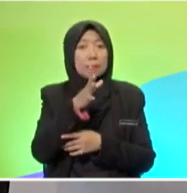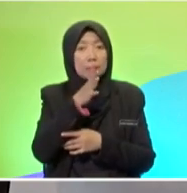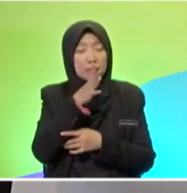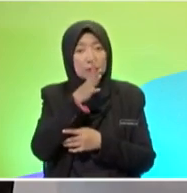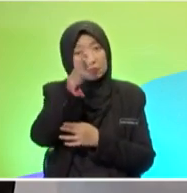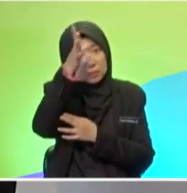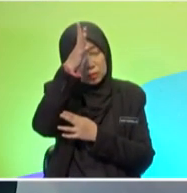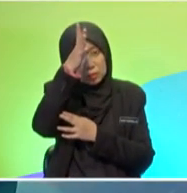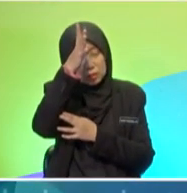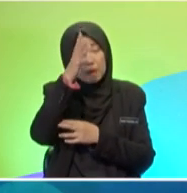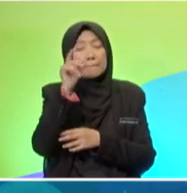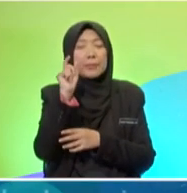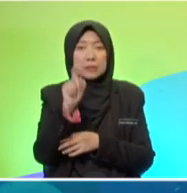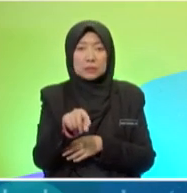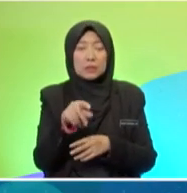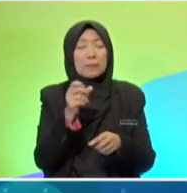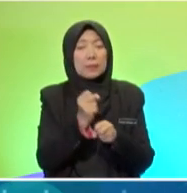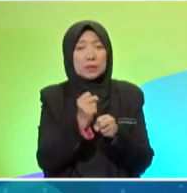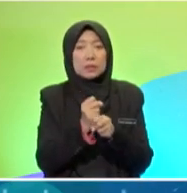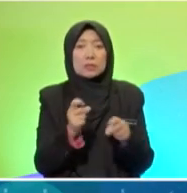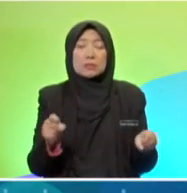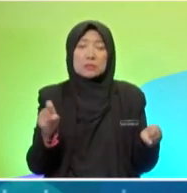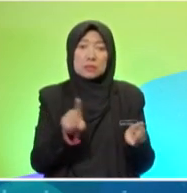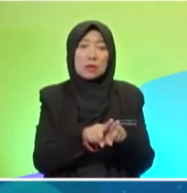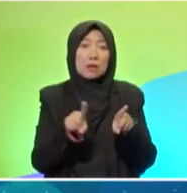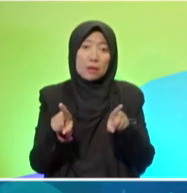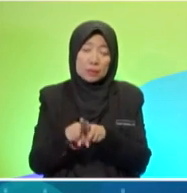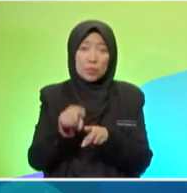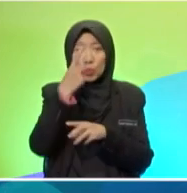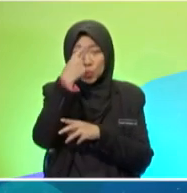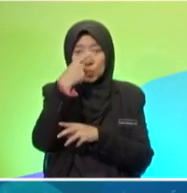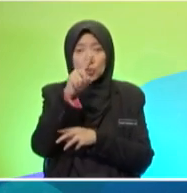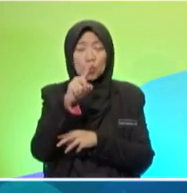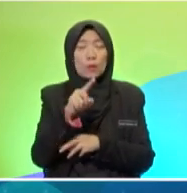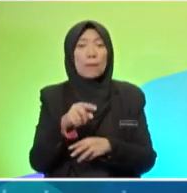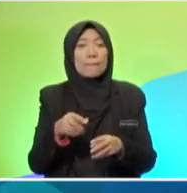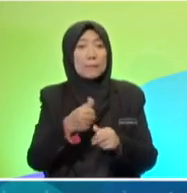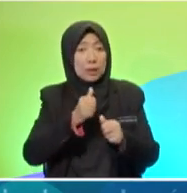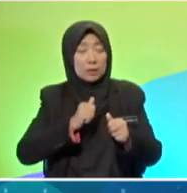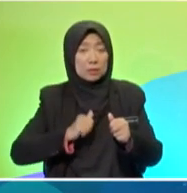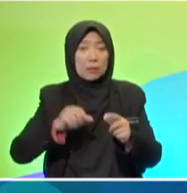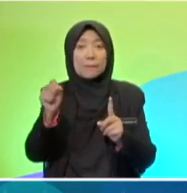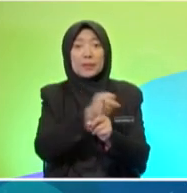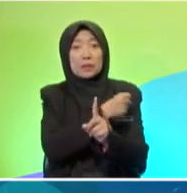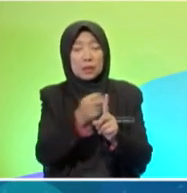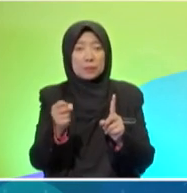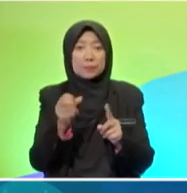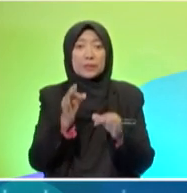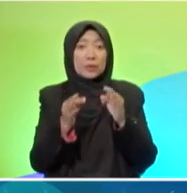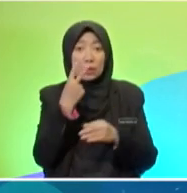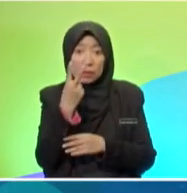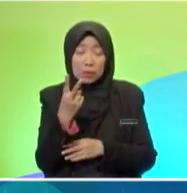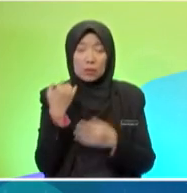perlu bergandeng bahu membenci penjagaan dalam keluarga sekiranya kita nampak berlaku pendarahan dalam keluarga jangan kita diam